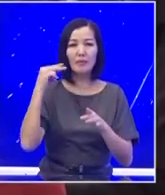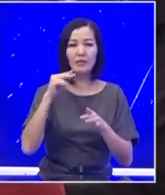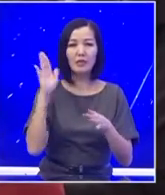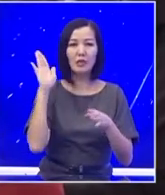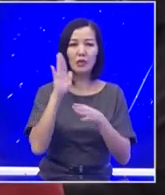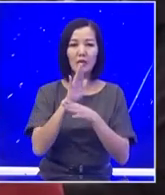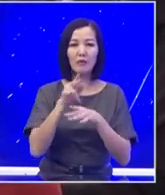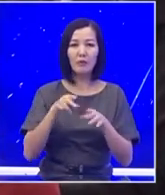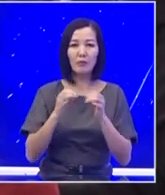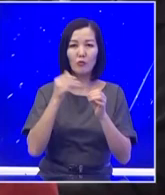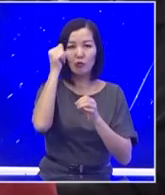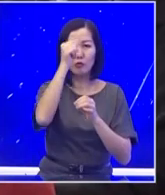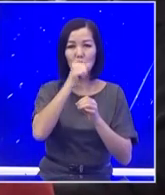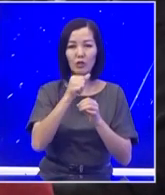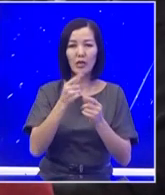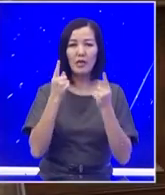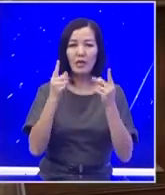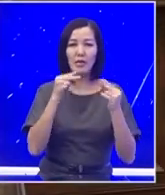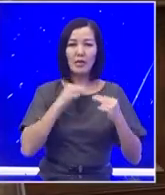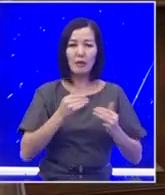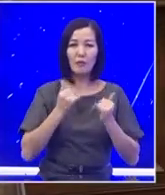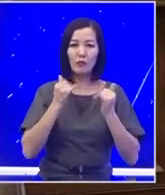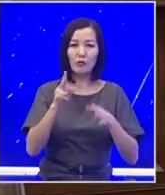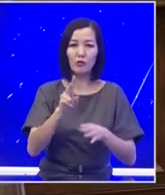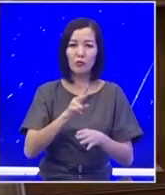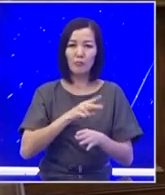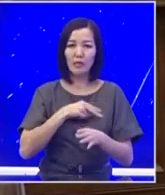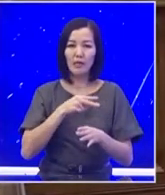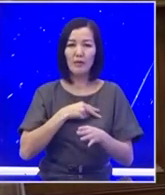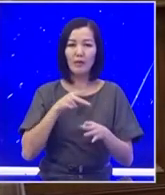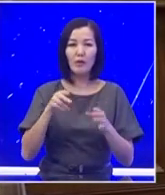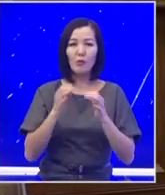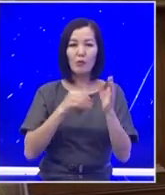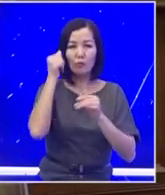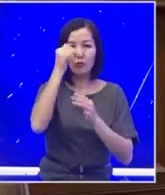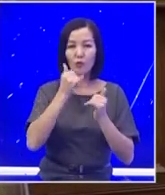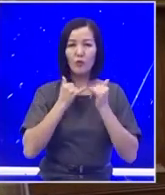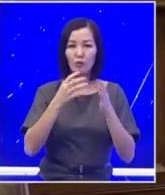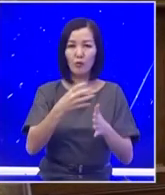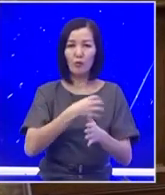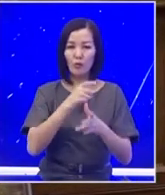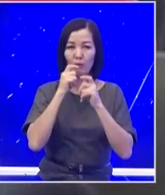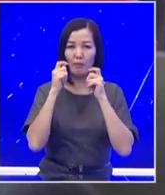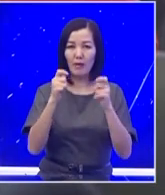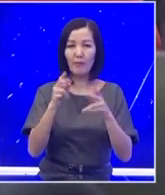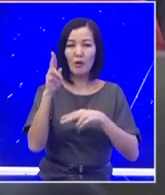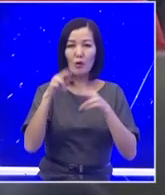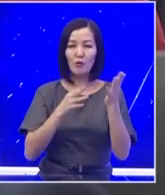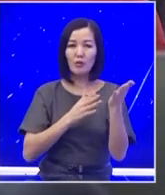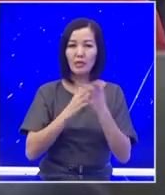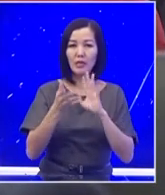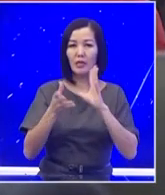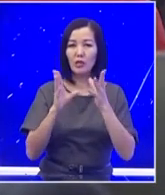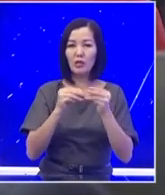президентінің жарлығымен 2014 жылы ерен еңбегі үшін медалімен, 2019 жылы құрмет орденімен марапатталған. Құрылыс